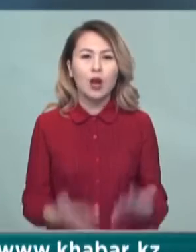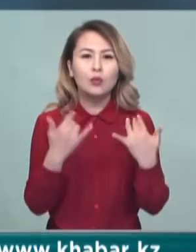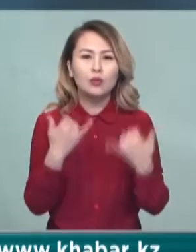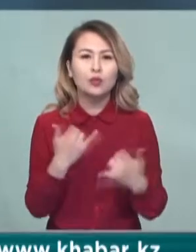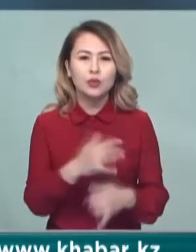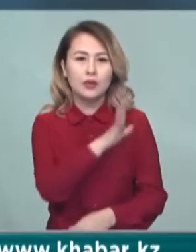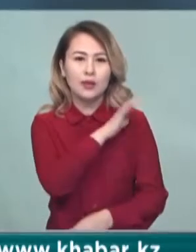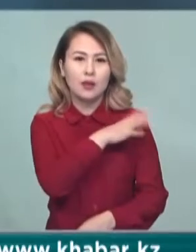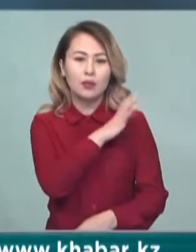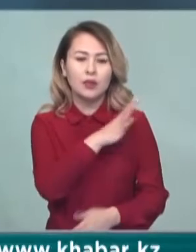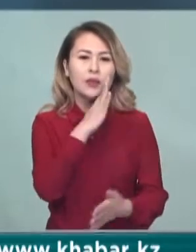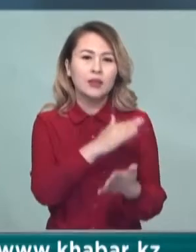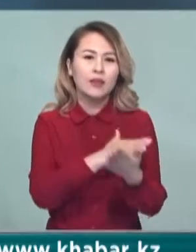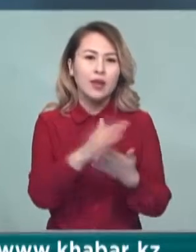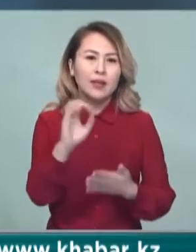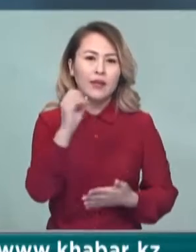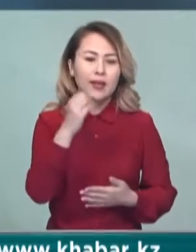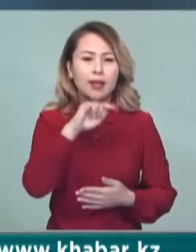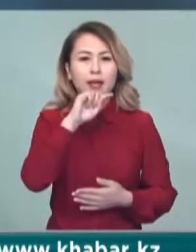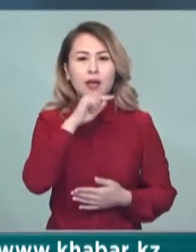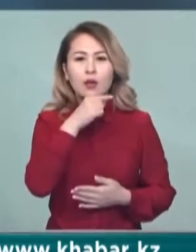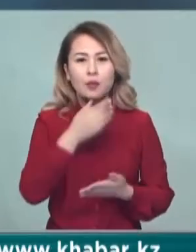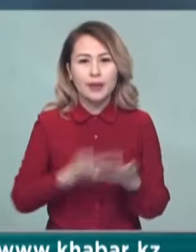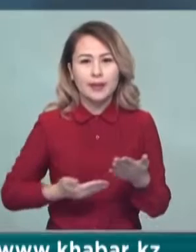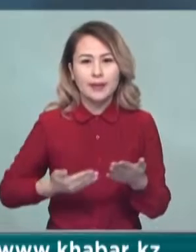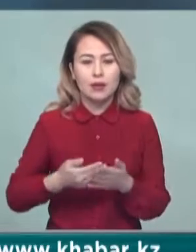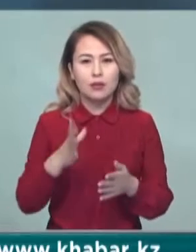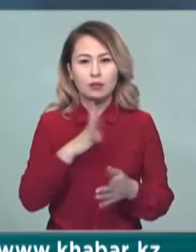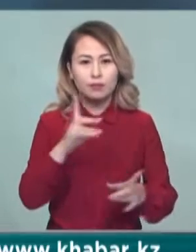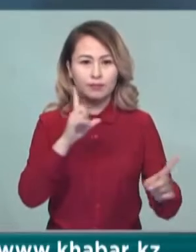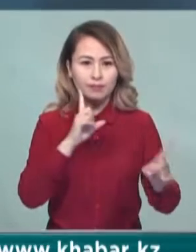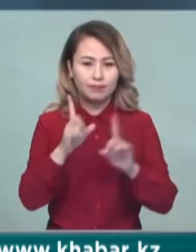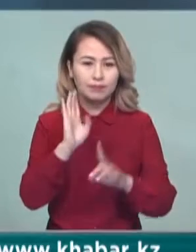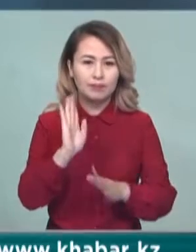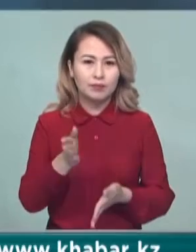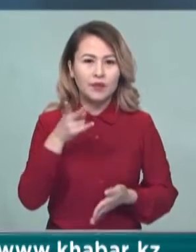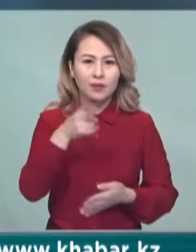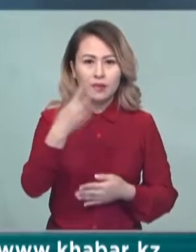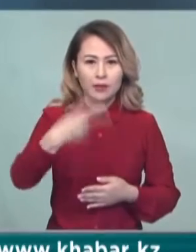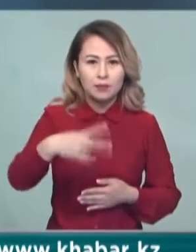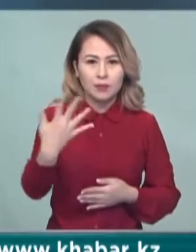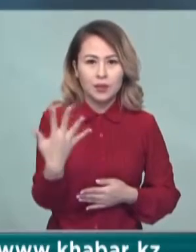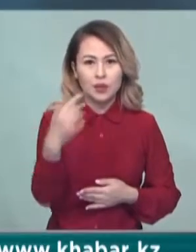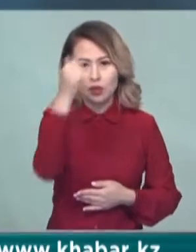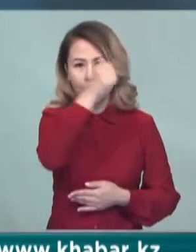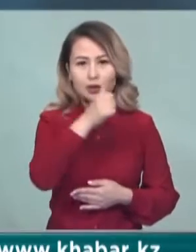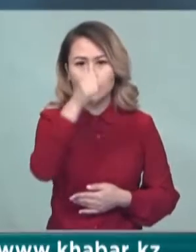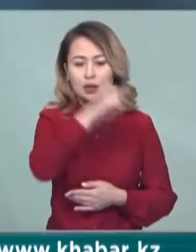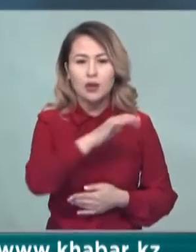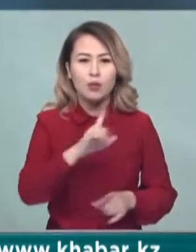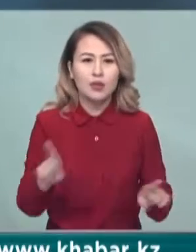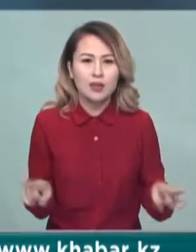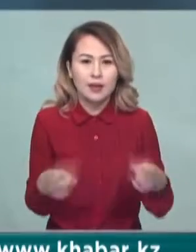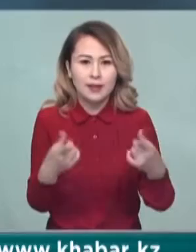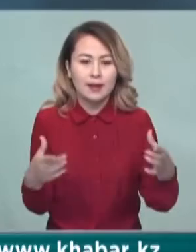Бүгін Санкт-Петербургте жоғары Еуразиялық экономикалық кеңестің кезекті жиыны өтеді. Онда одақтың 2025 жылға дейінгі